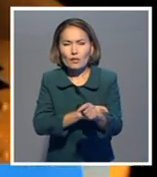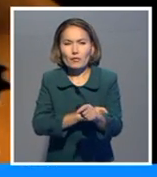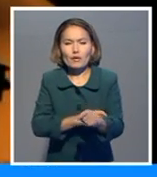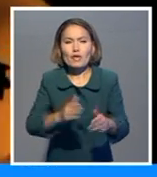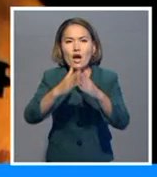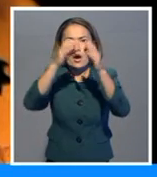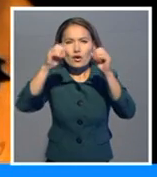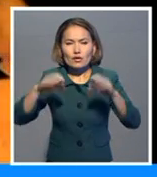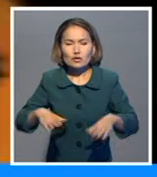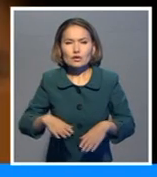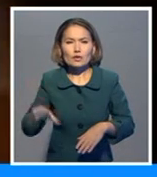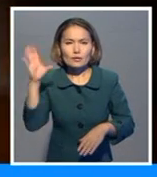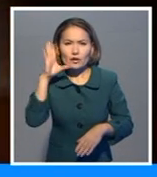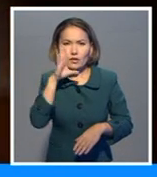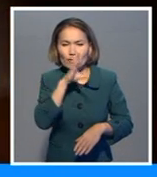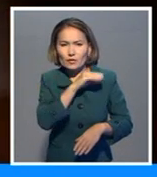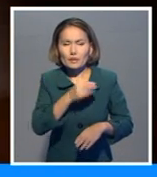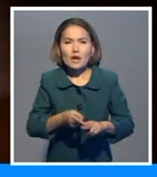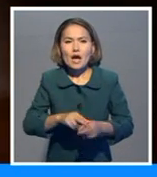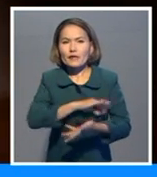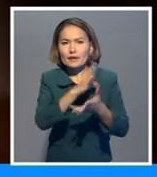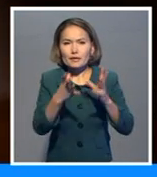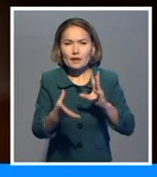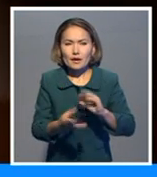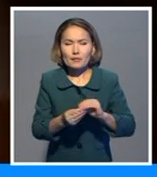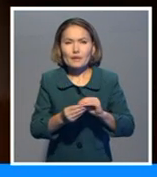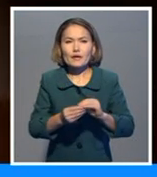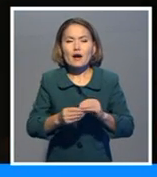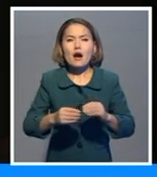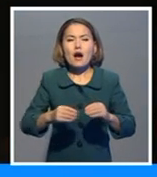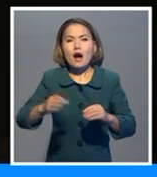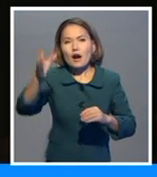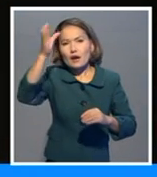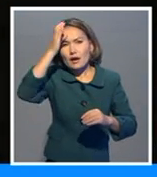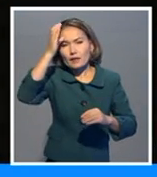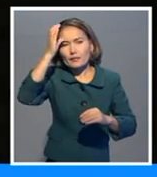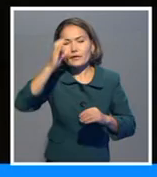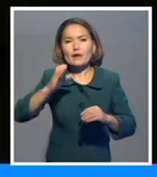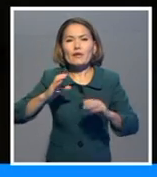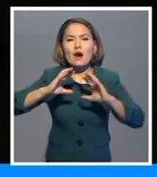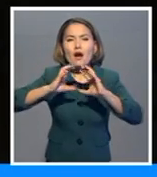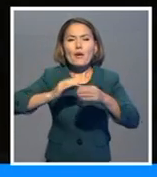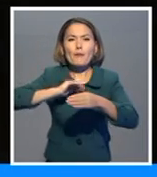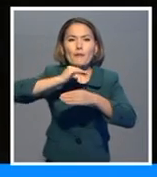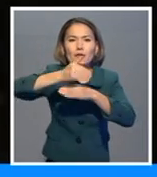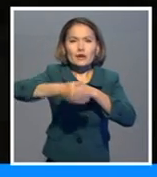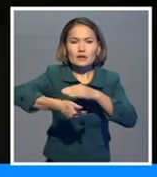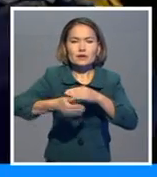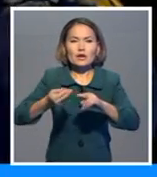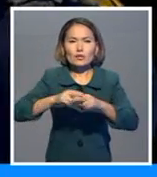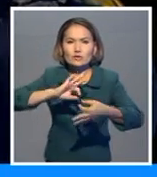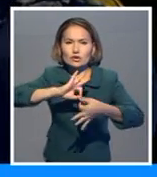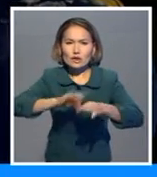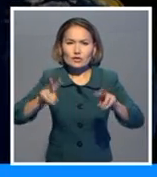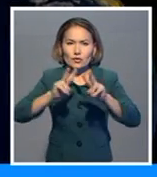планетаның газ қабатының құрамындағы өзгерістерді зерттейді. Нәтижесінде ғалымдар планетаның суы мен тығыз атмосферасы неліктен жоғалғанын анықтамақ.